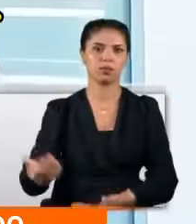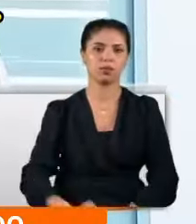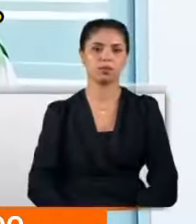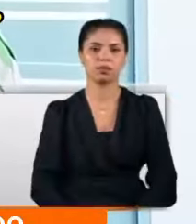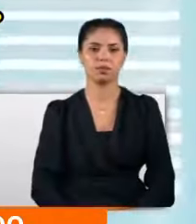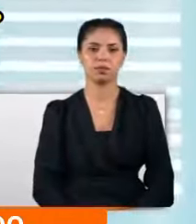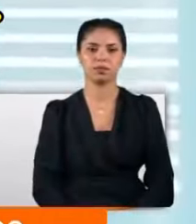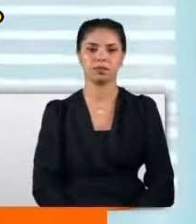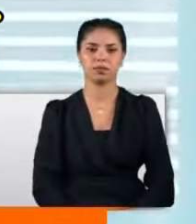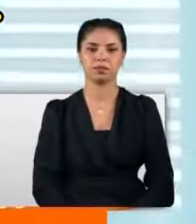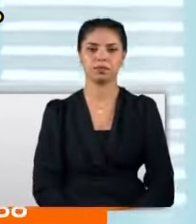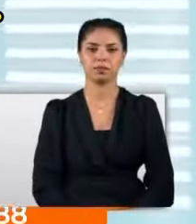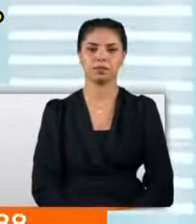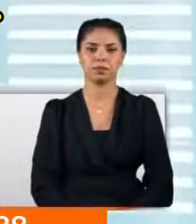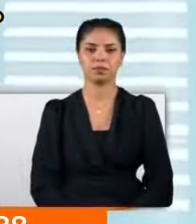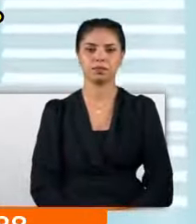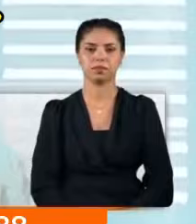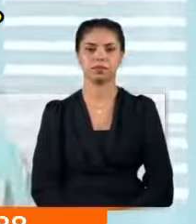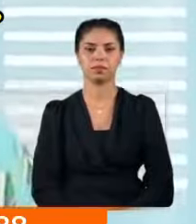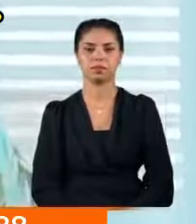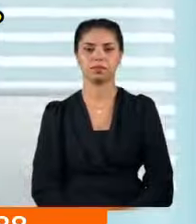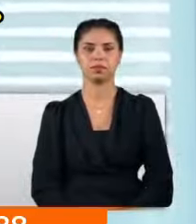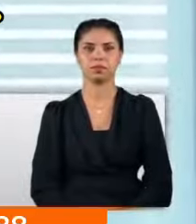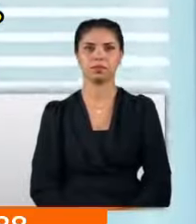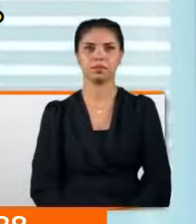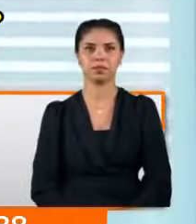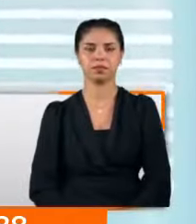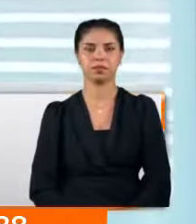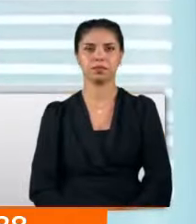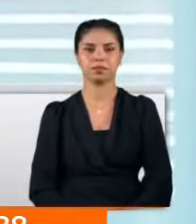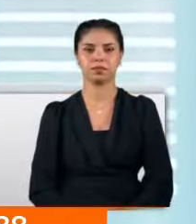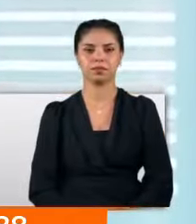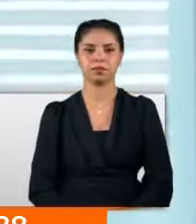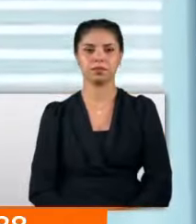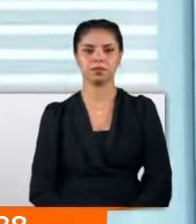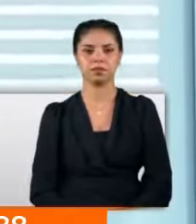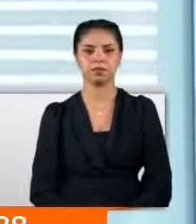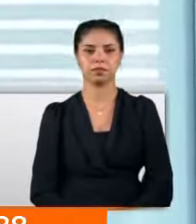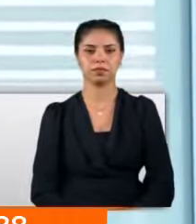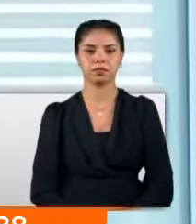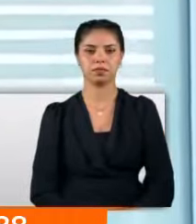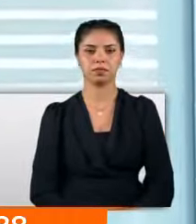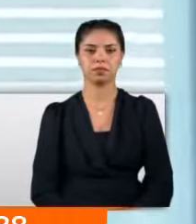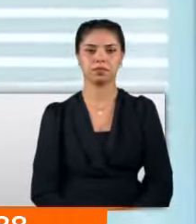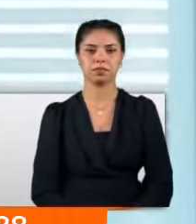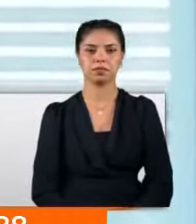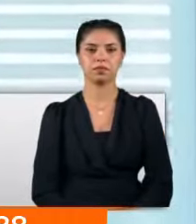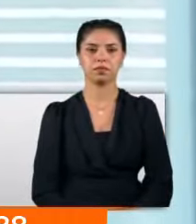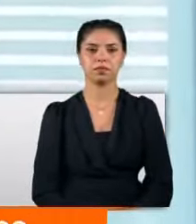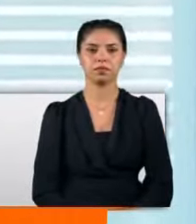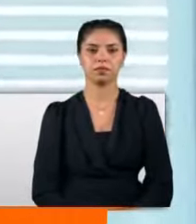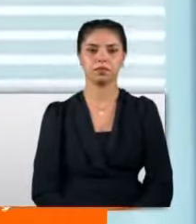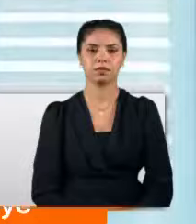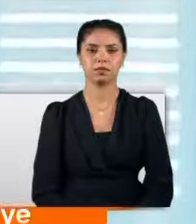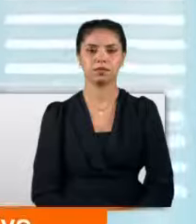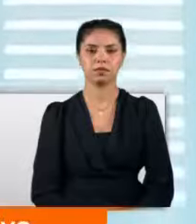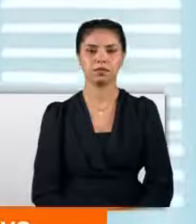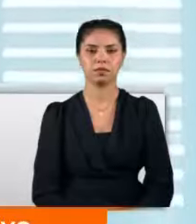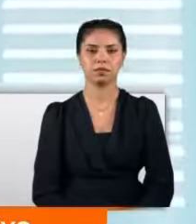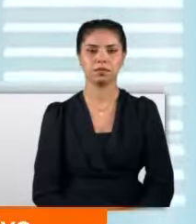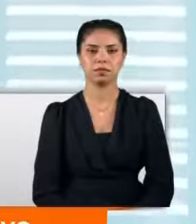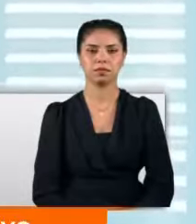bir miktardı. 2 yıl boyunca da 1000 lira bir nafaka talebi olmuş beyefendinin. Hani yazmış kendi kendine.